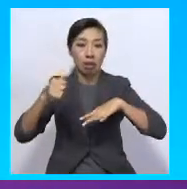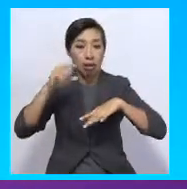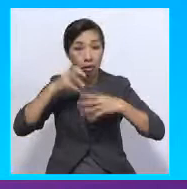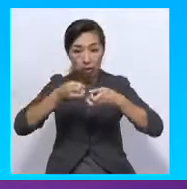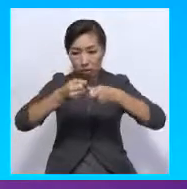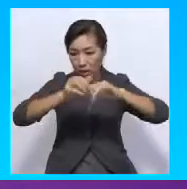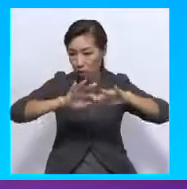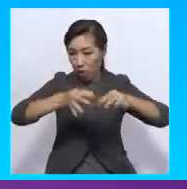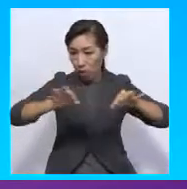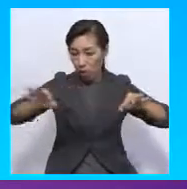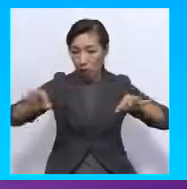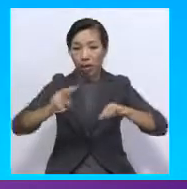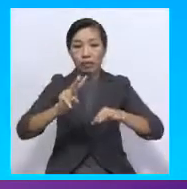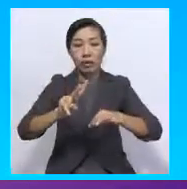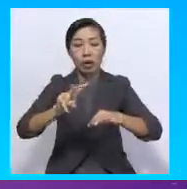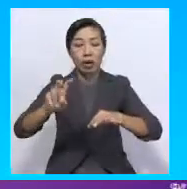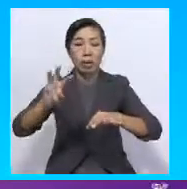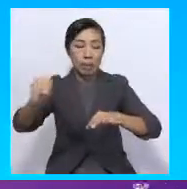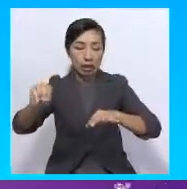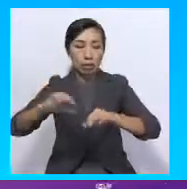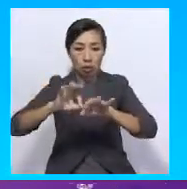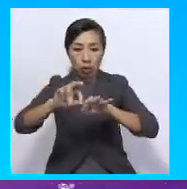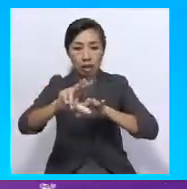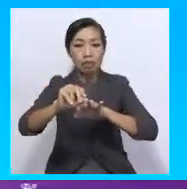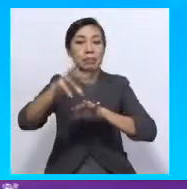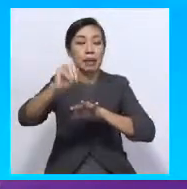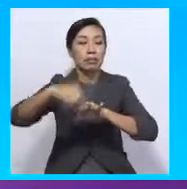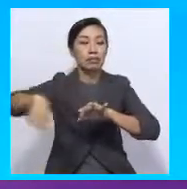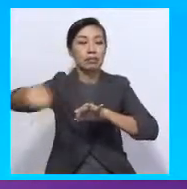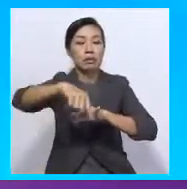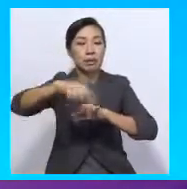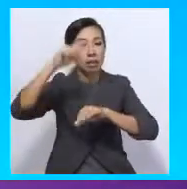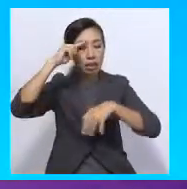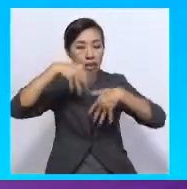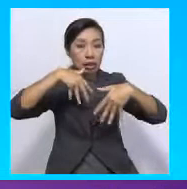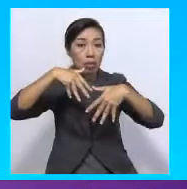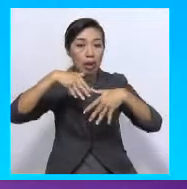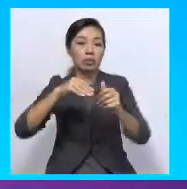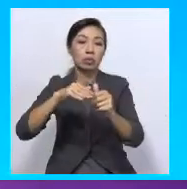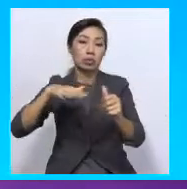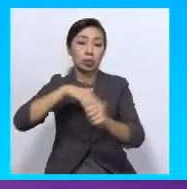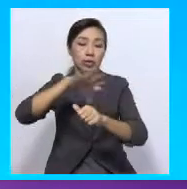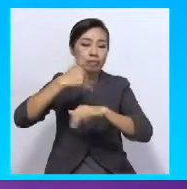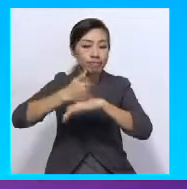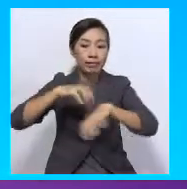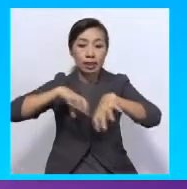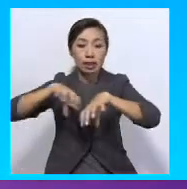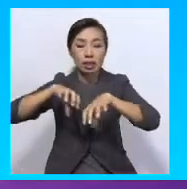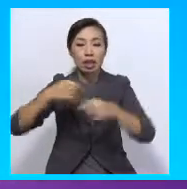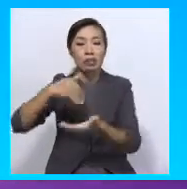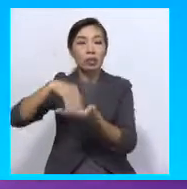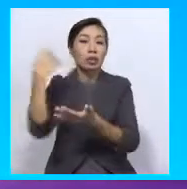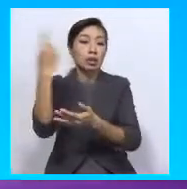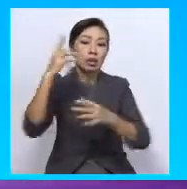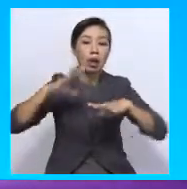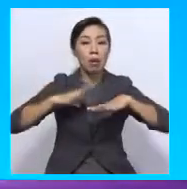มาณ30เมตรนะคะยาวประมาณ200เมตรถือว่าเป็นอีกจุดหนึ่งที่ผู้นำชุมชนร่วมกับชาวบ้านใหม่ร่วมกันจัดให้เป็นแหล่งท่องเ